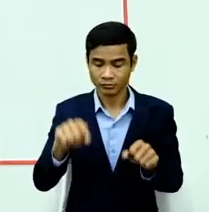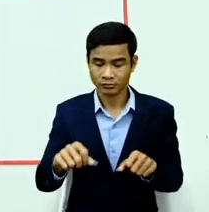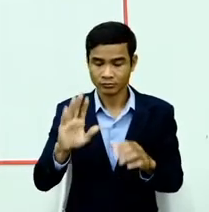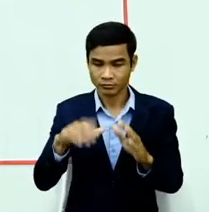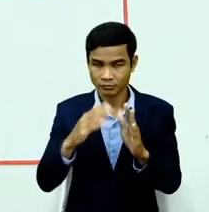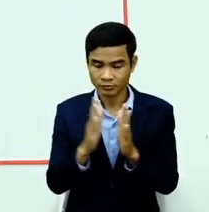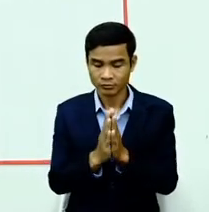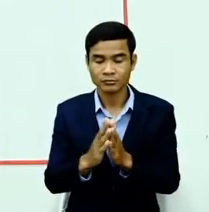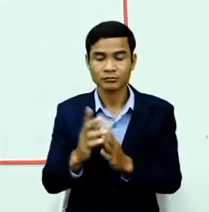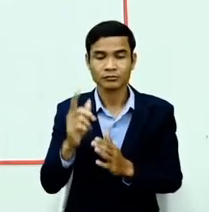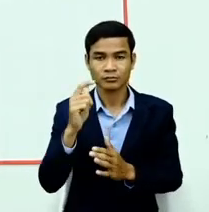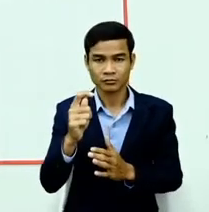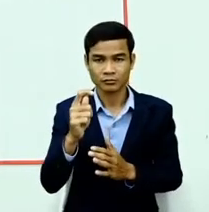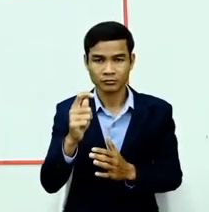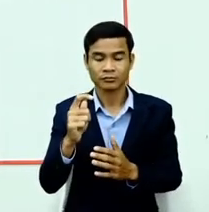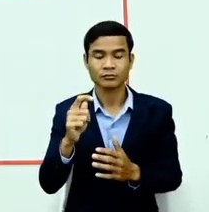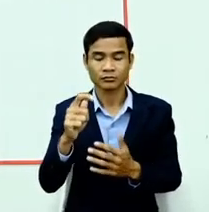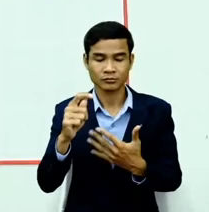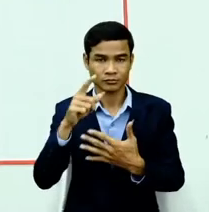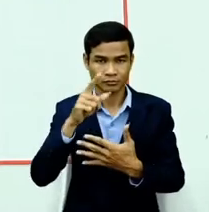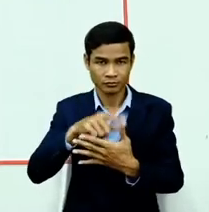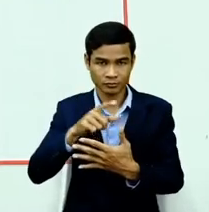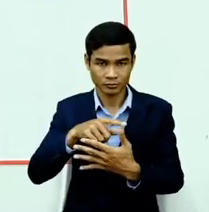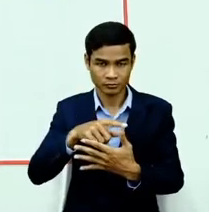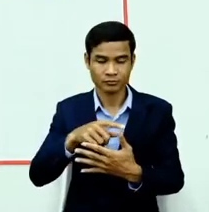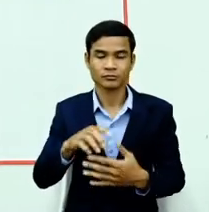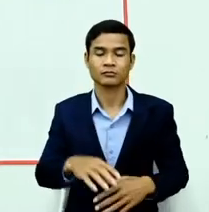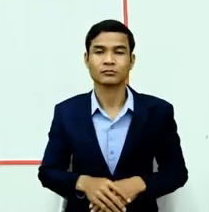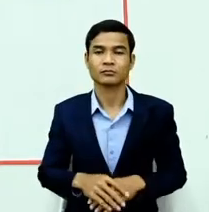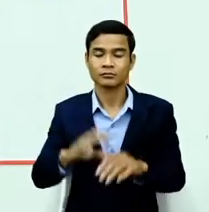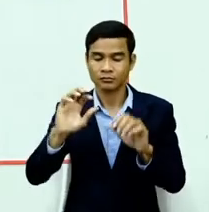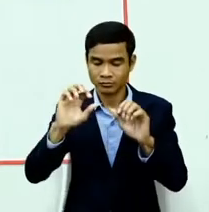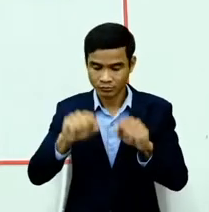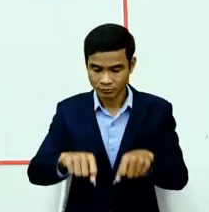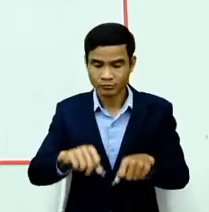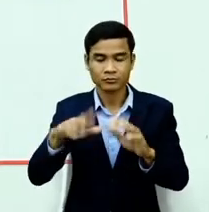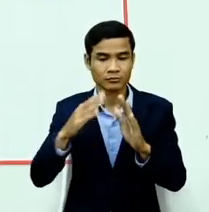ở cơn tiền toán rô ú rù.